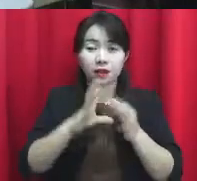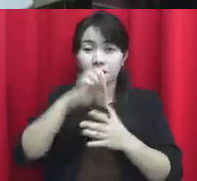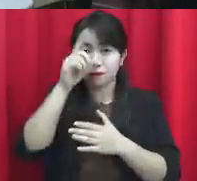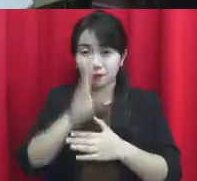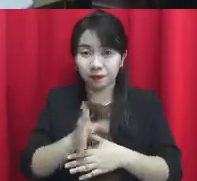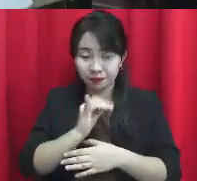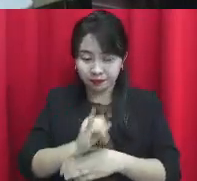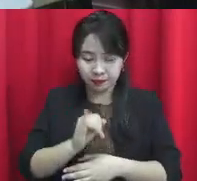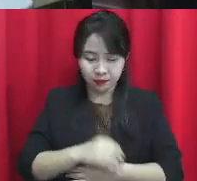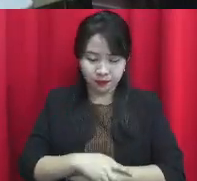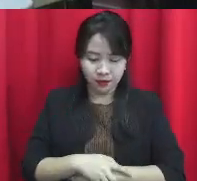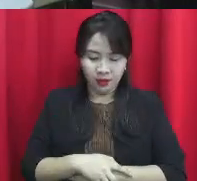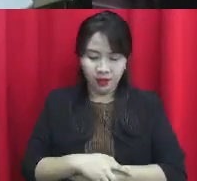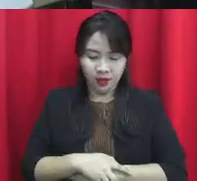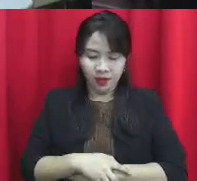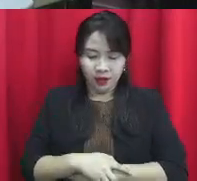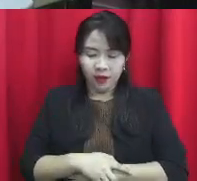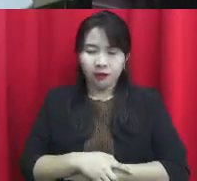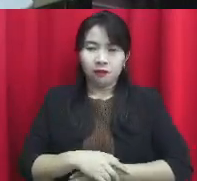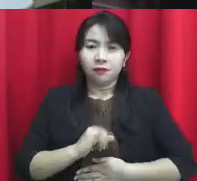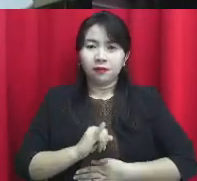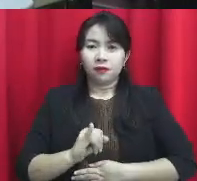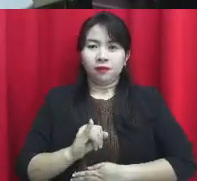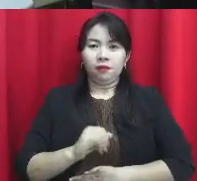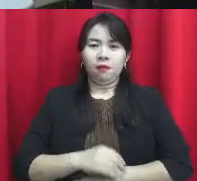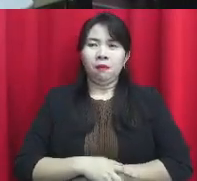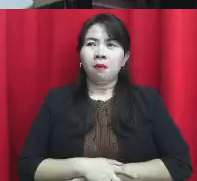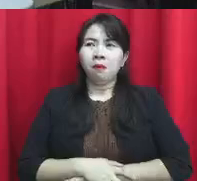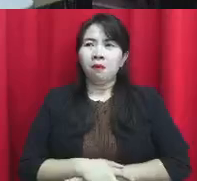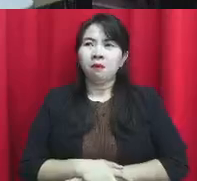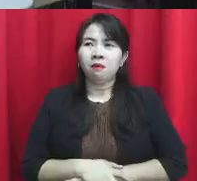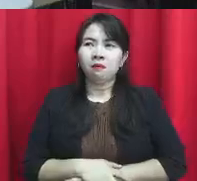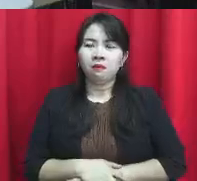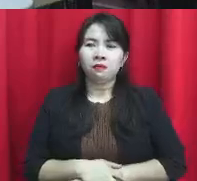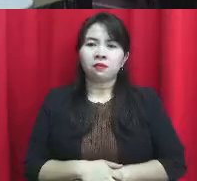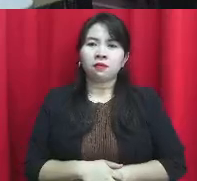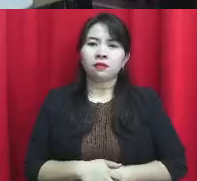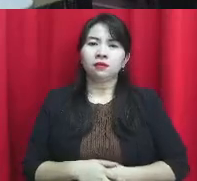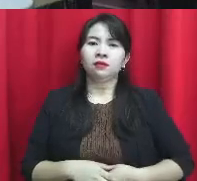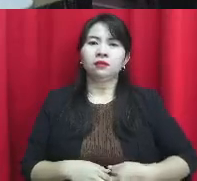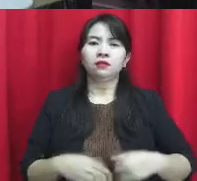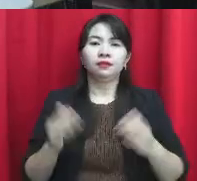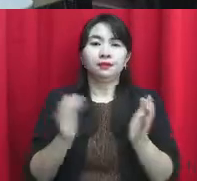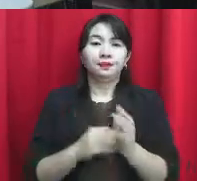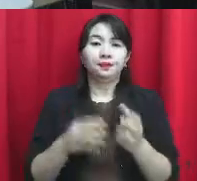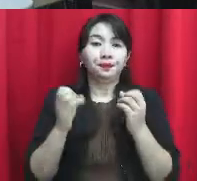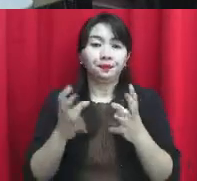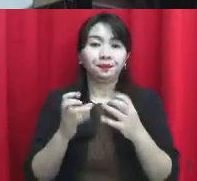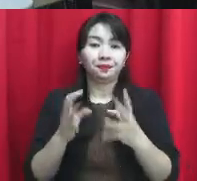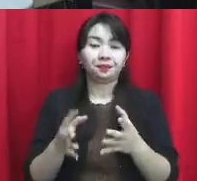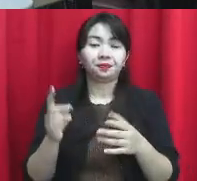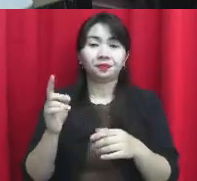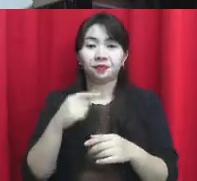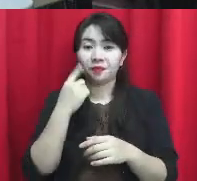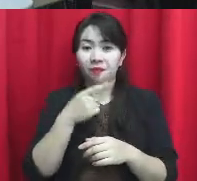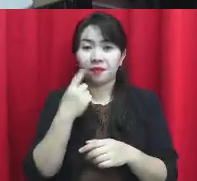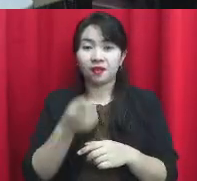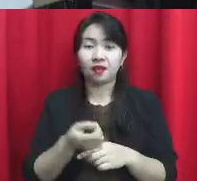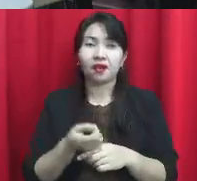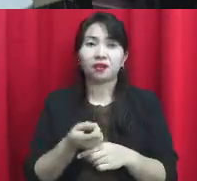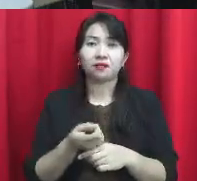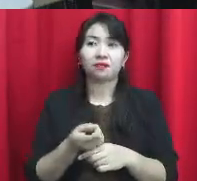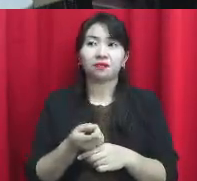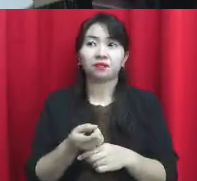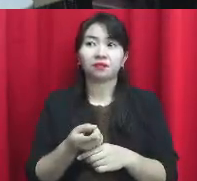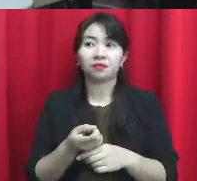is that's right hindi ko binanggit yung 16 na redeeming the time maram nagc ng redeeming the time pero hindi nauunawaan